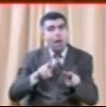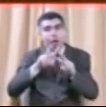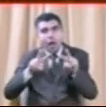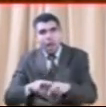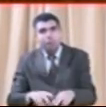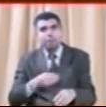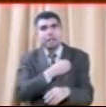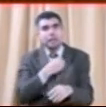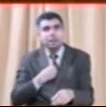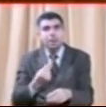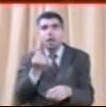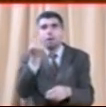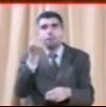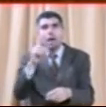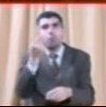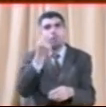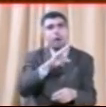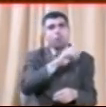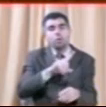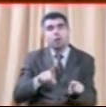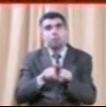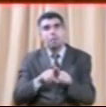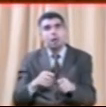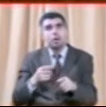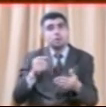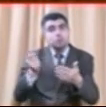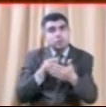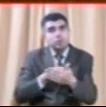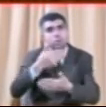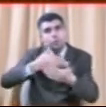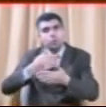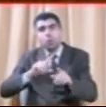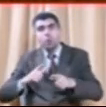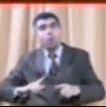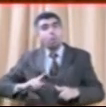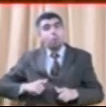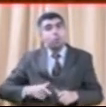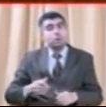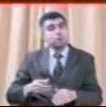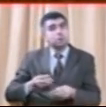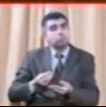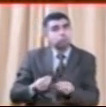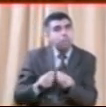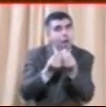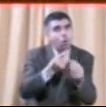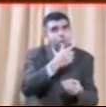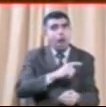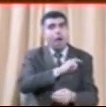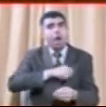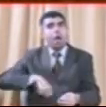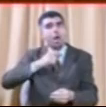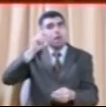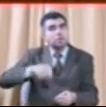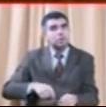ويتم تتبع قضيتها مع كافة الجهات سواء كانت أمنية أو قضائية حتى يستوفى العقاب من